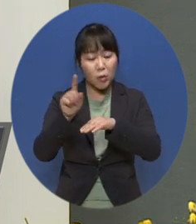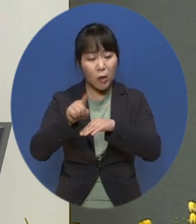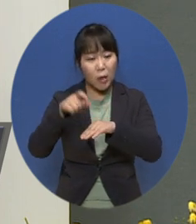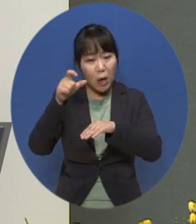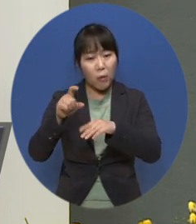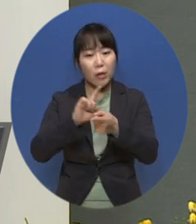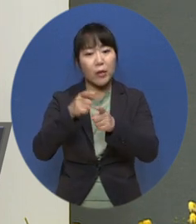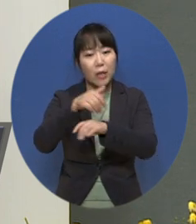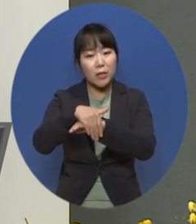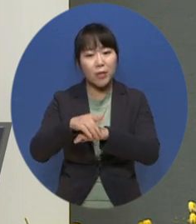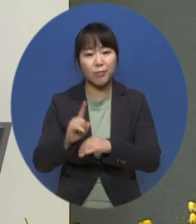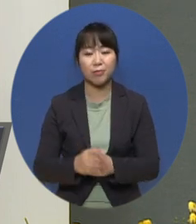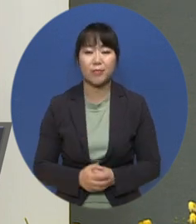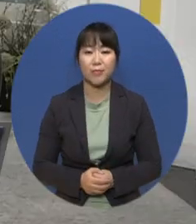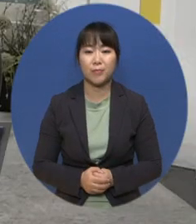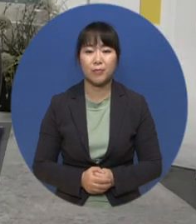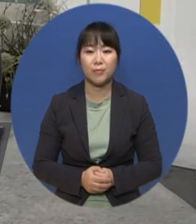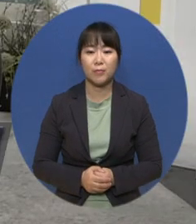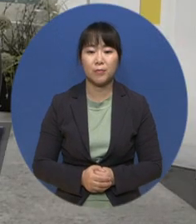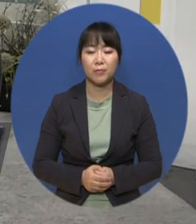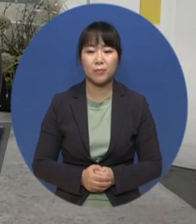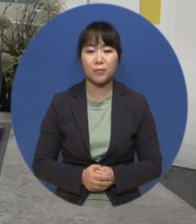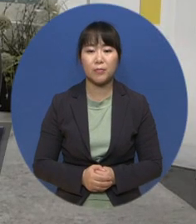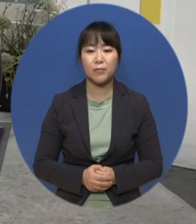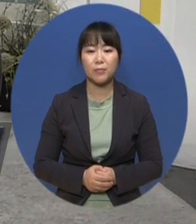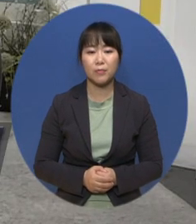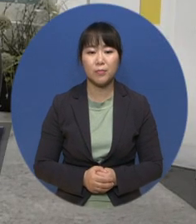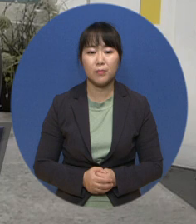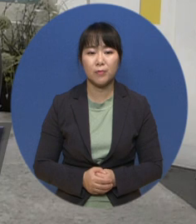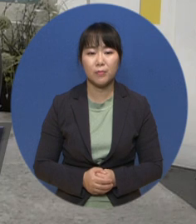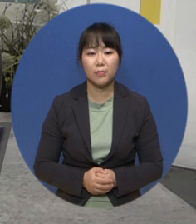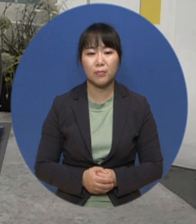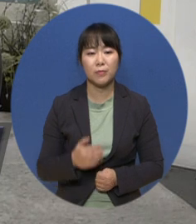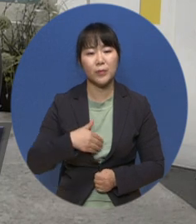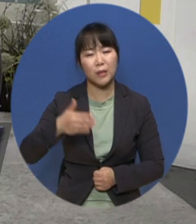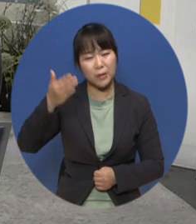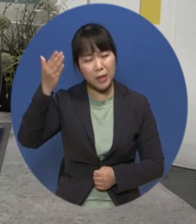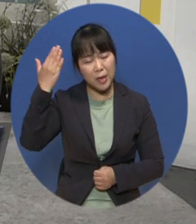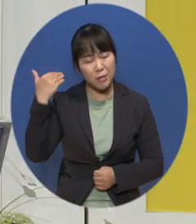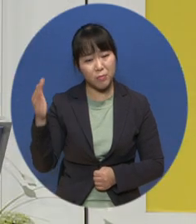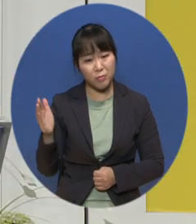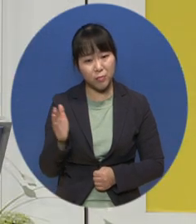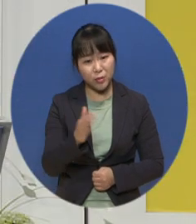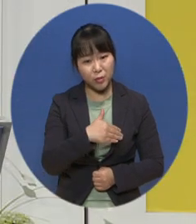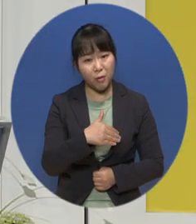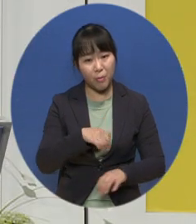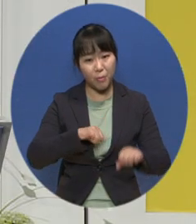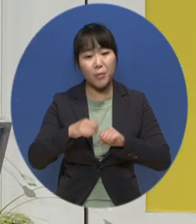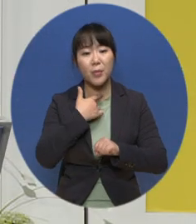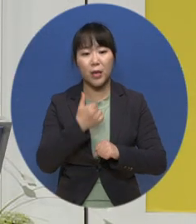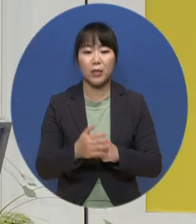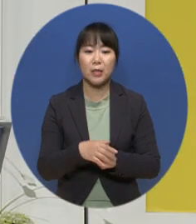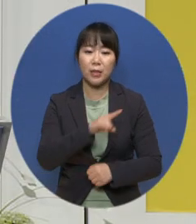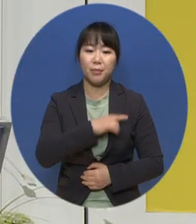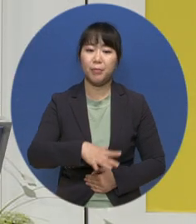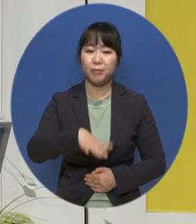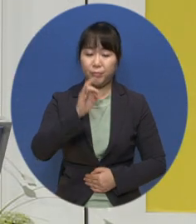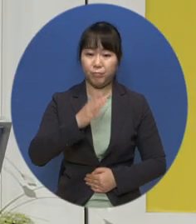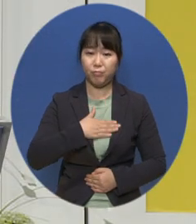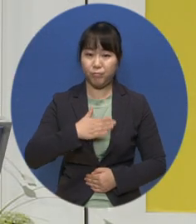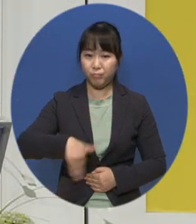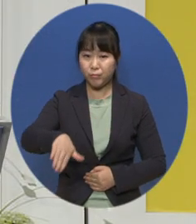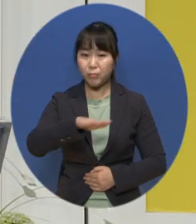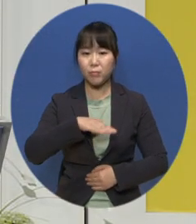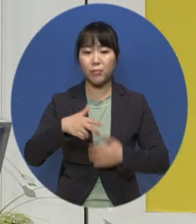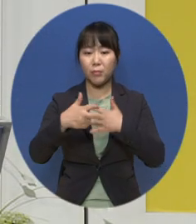강화 대책 은 없습니까 그래서 이제 어뢰 전부터 전쟁을 했었는데요 예 제츠 맨 저희들이 그